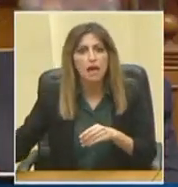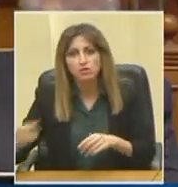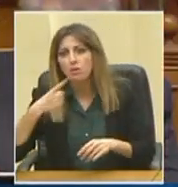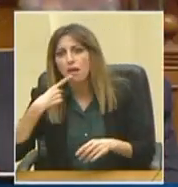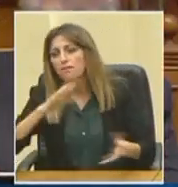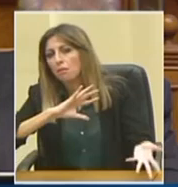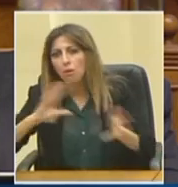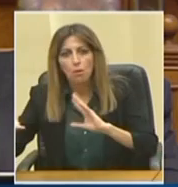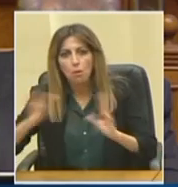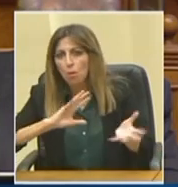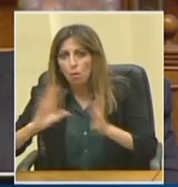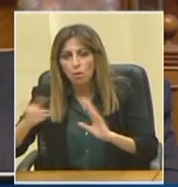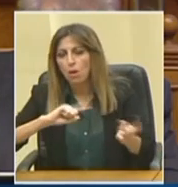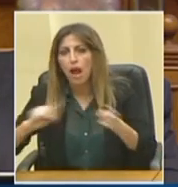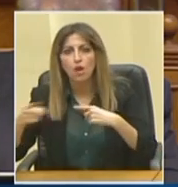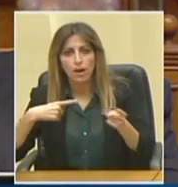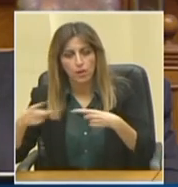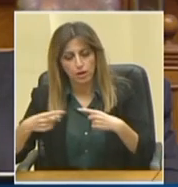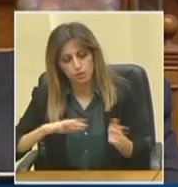Πάμε παρακάτω. Και κλείνω με αυτό.